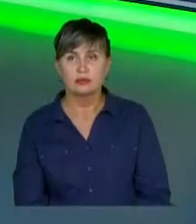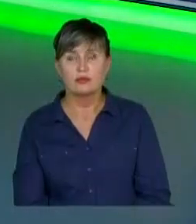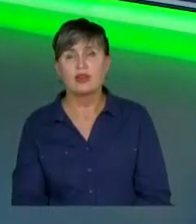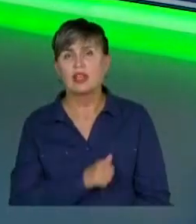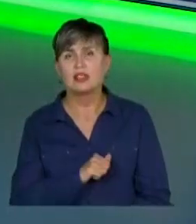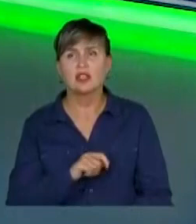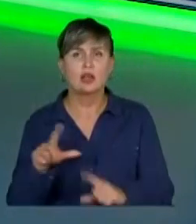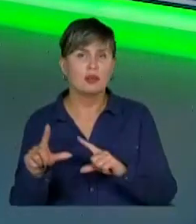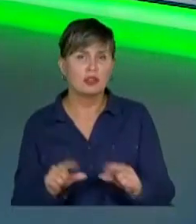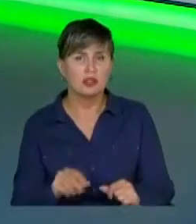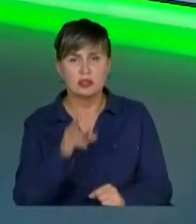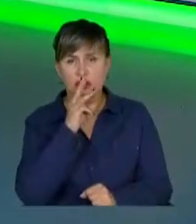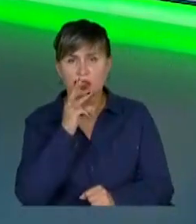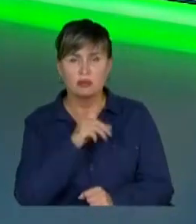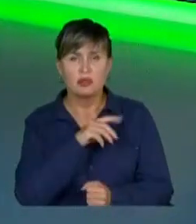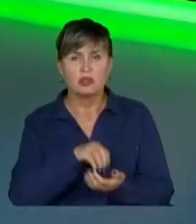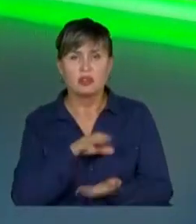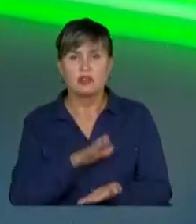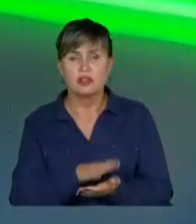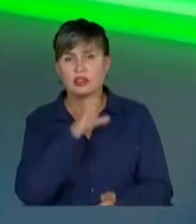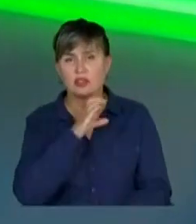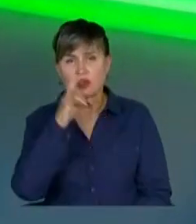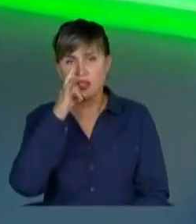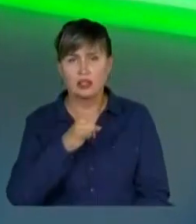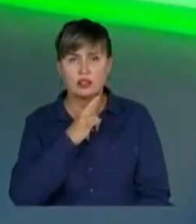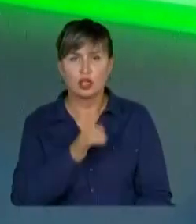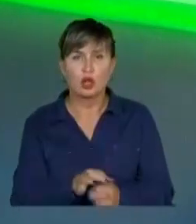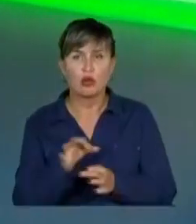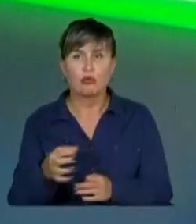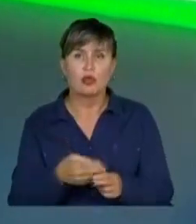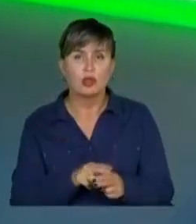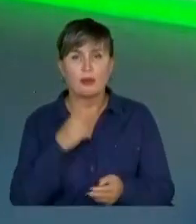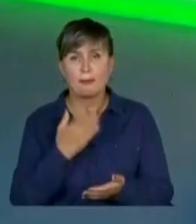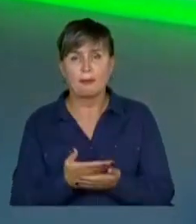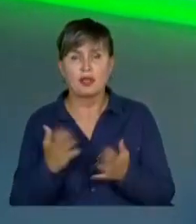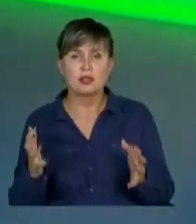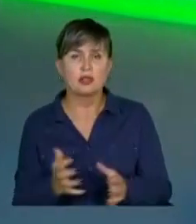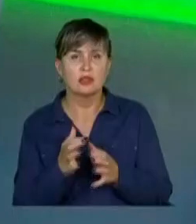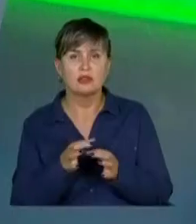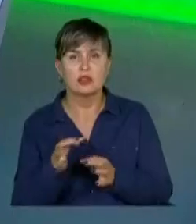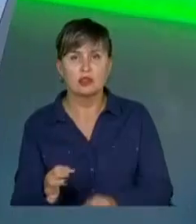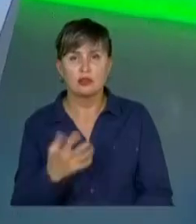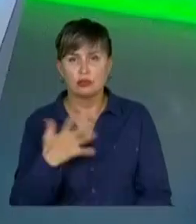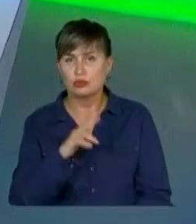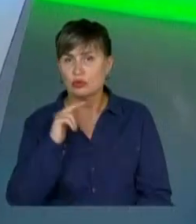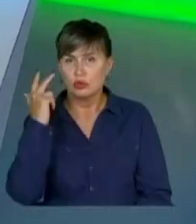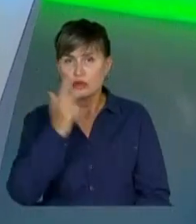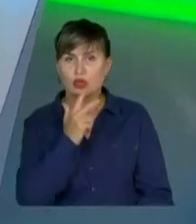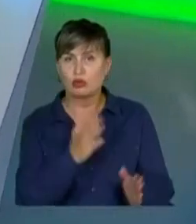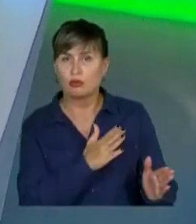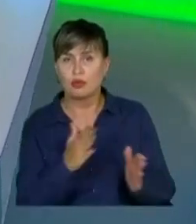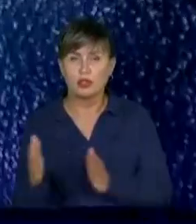Самые низкие заработные платы зафиксированы в Североказахстанской области. Этот показатель сохраняется в регионе 3-й год подряд,